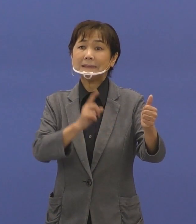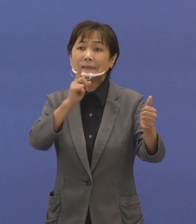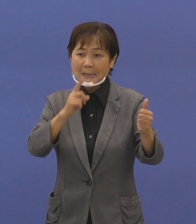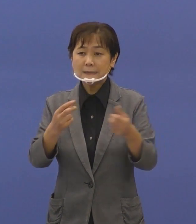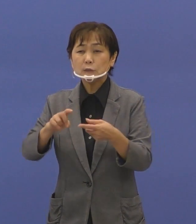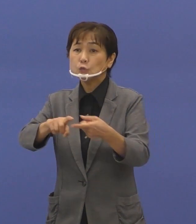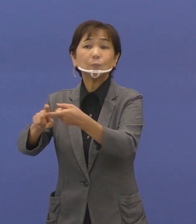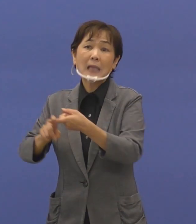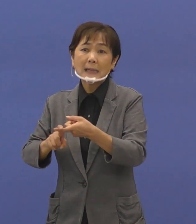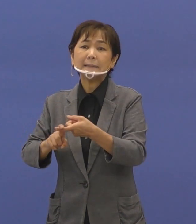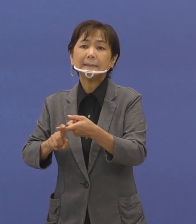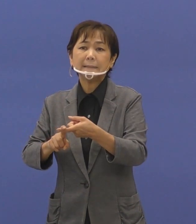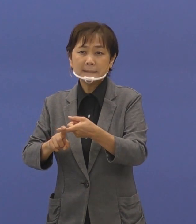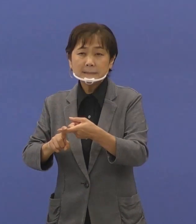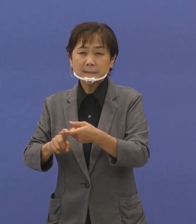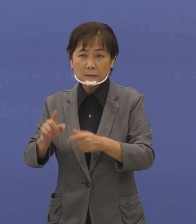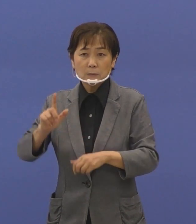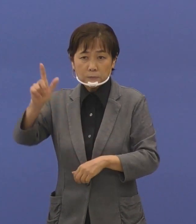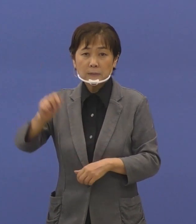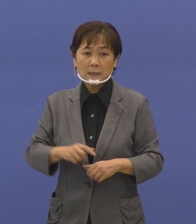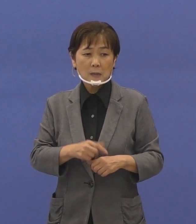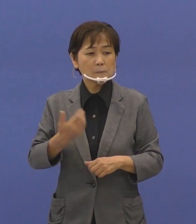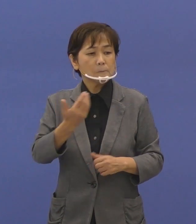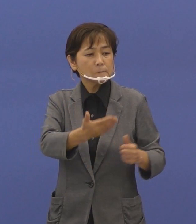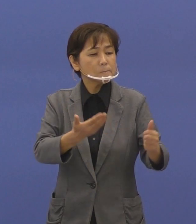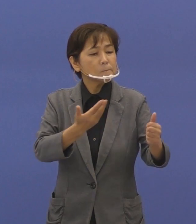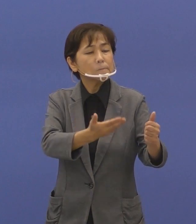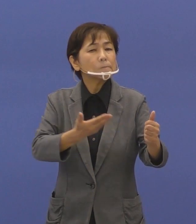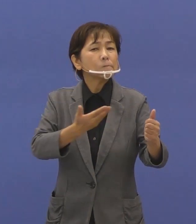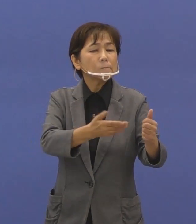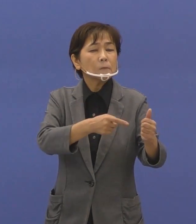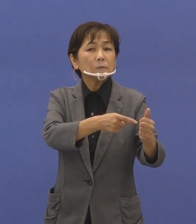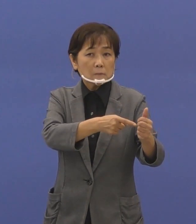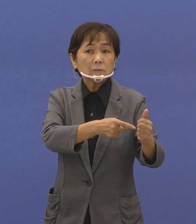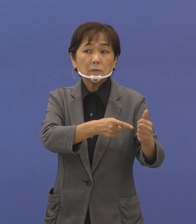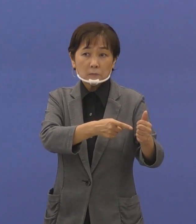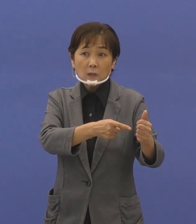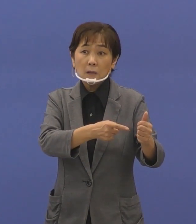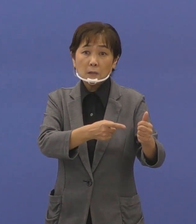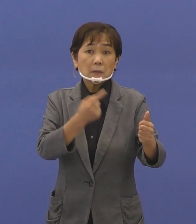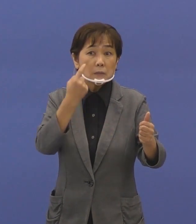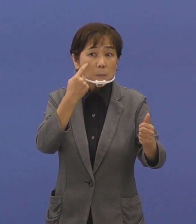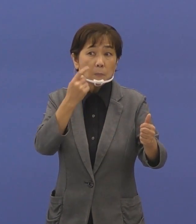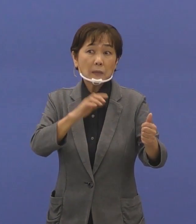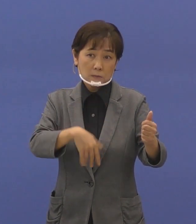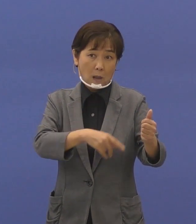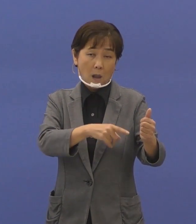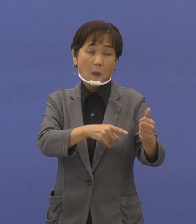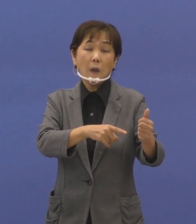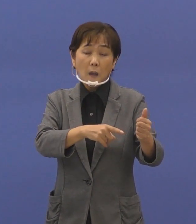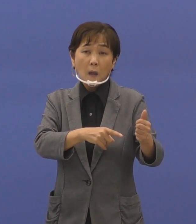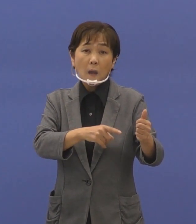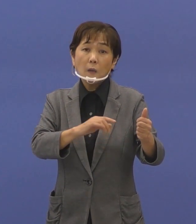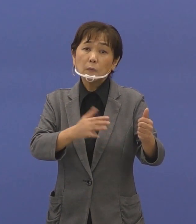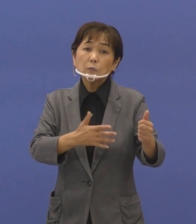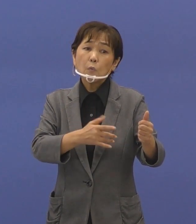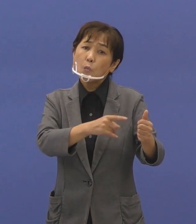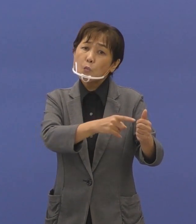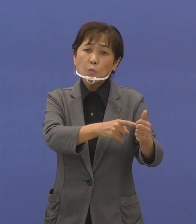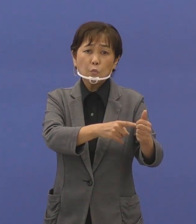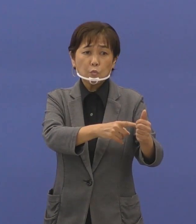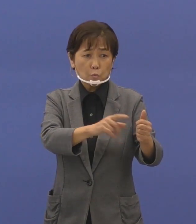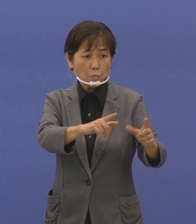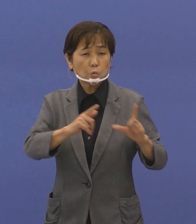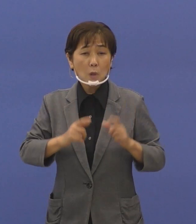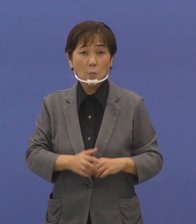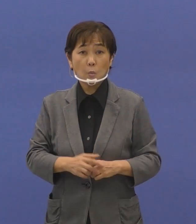この強要を受けているというような通報があったので、それを本人に問いただしたけれども、本人はそれを否定